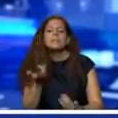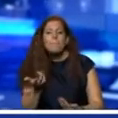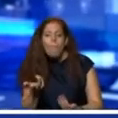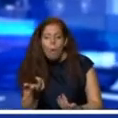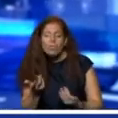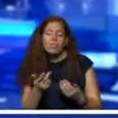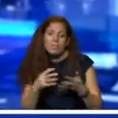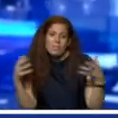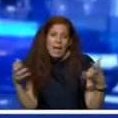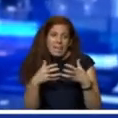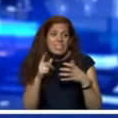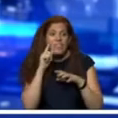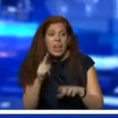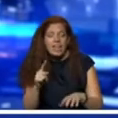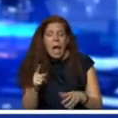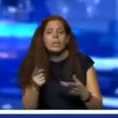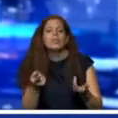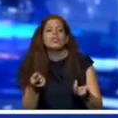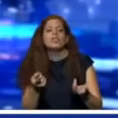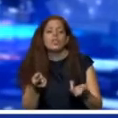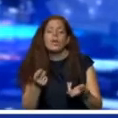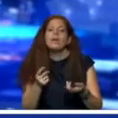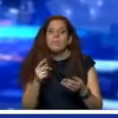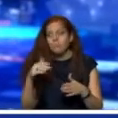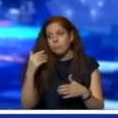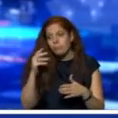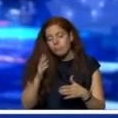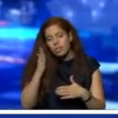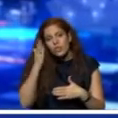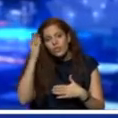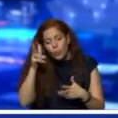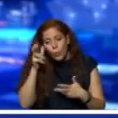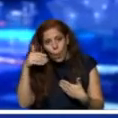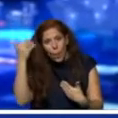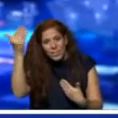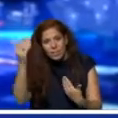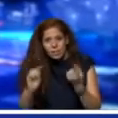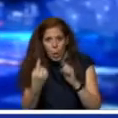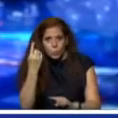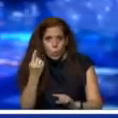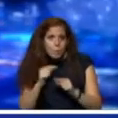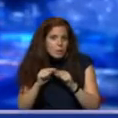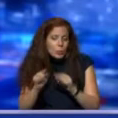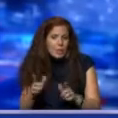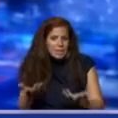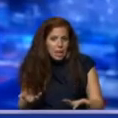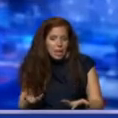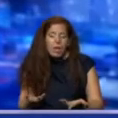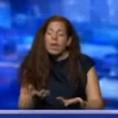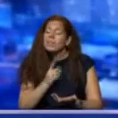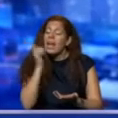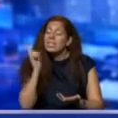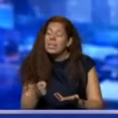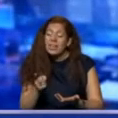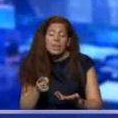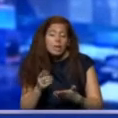הזה, ולדעת גם שצפויות צפויות התרחשויות מהסוג הזה. כלומר, יכול להיות שהם לא, והיה צריך